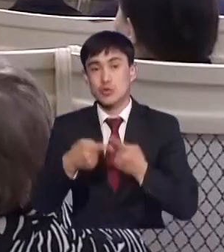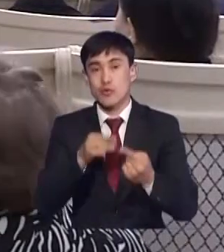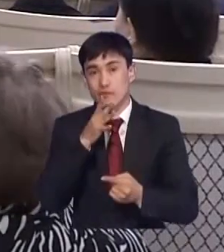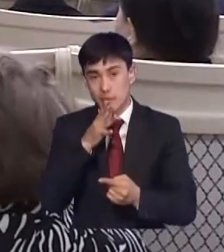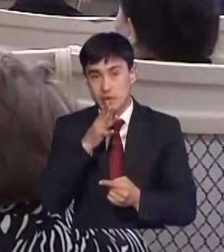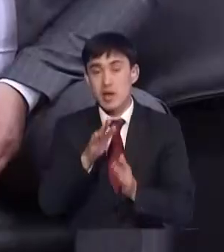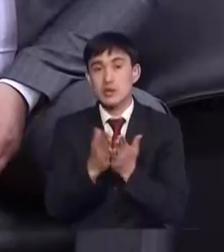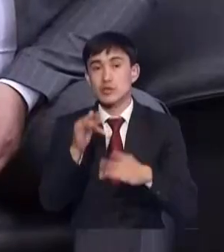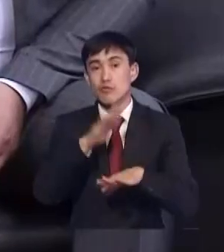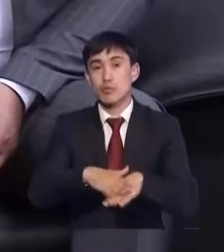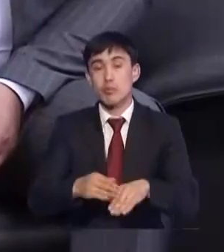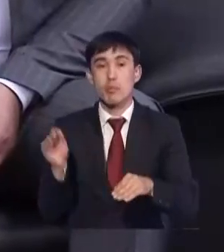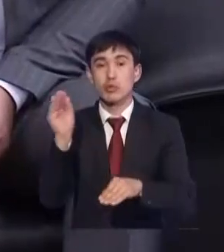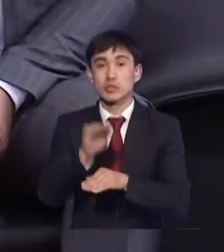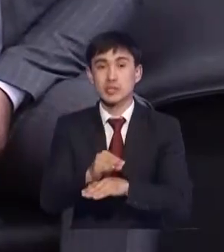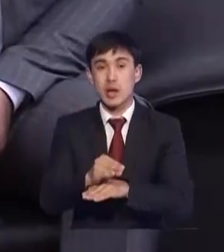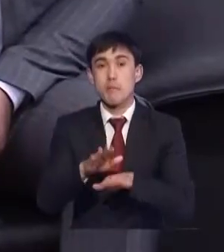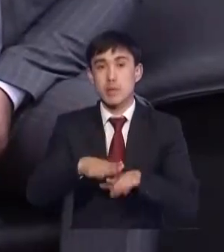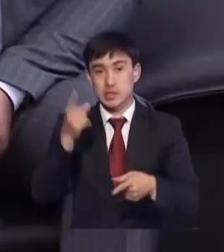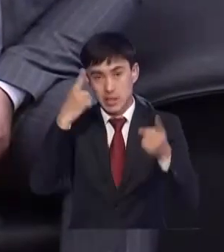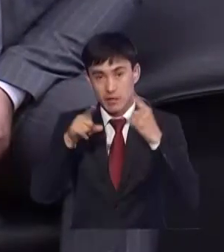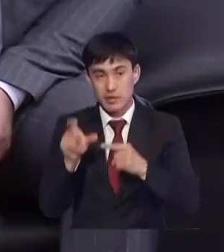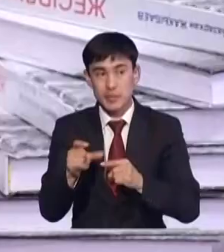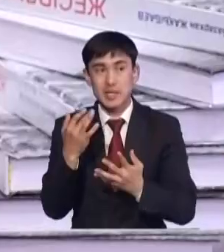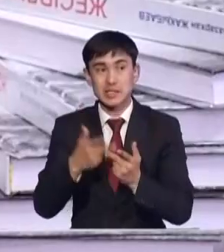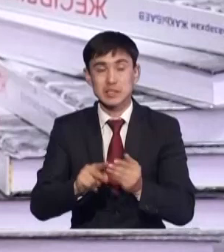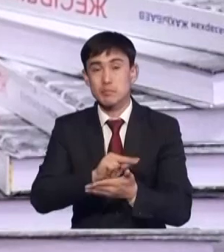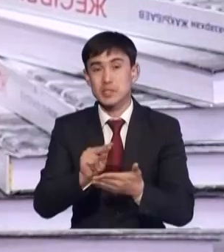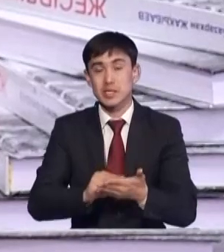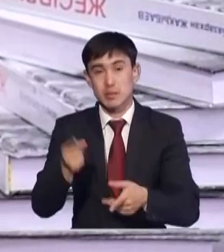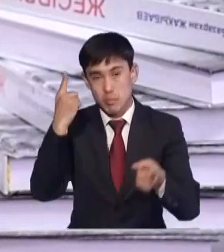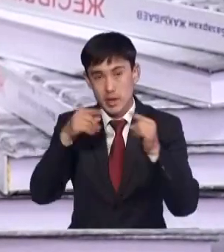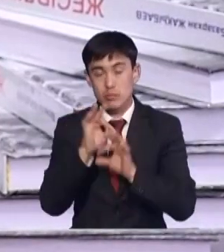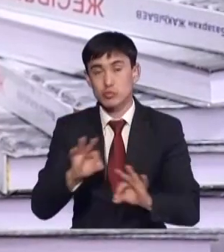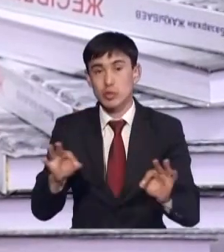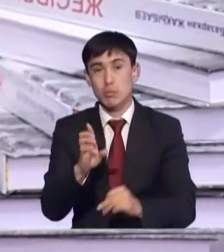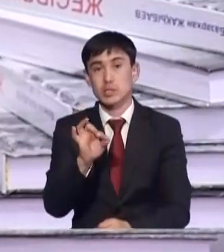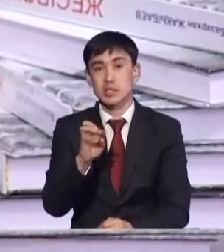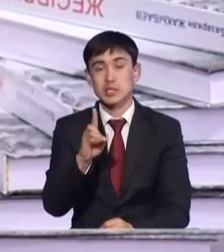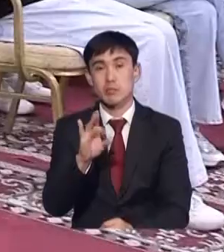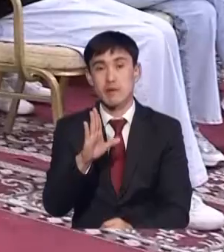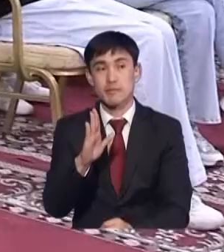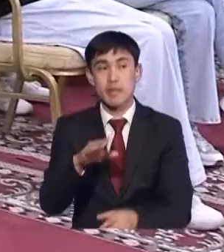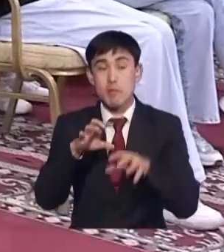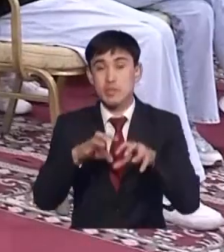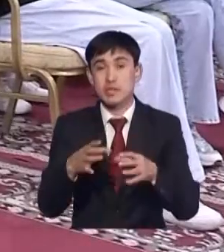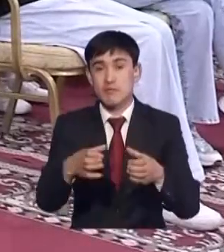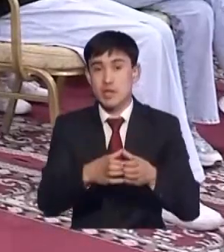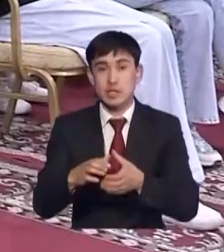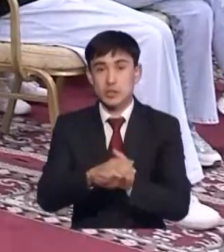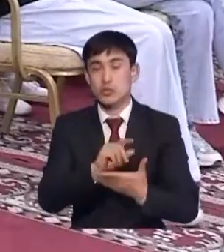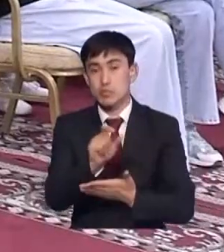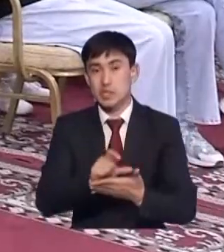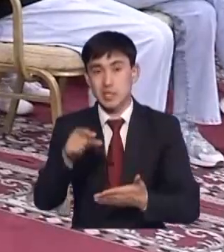времени книжный фон пополнился произведениями местных авторов среди них писатель поэт и музыкант жабаев председатель филиала союза